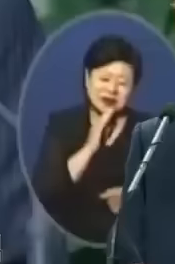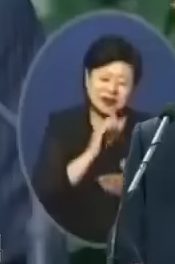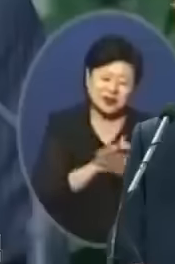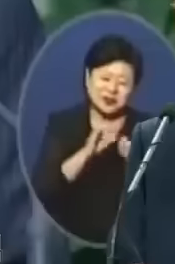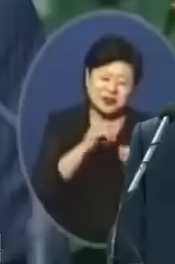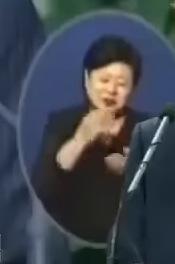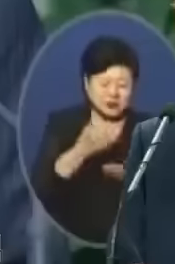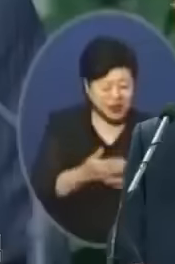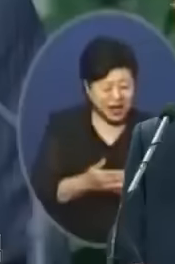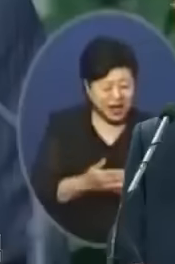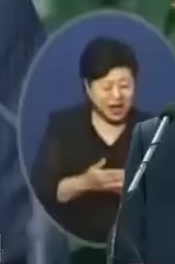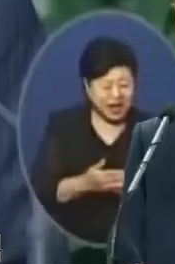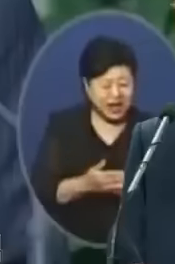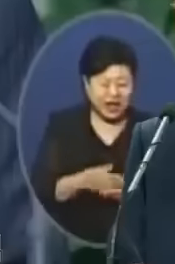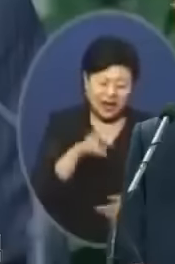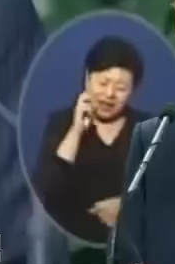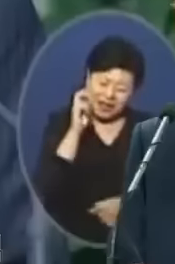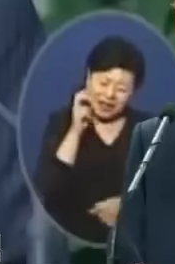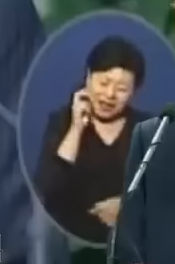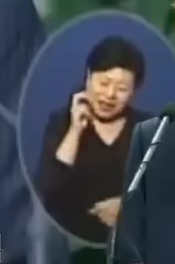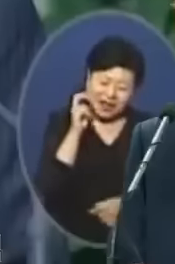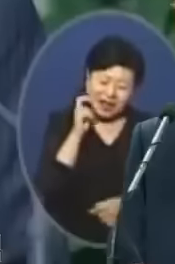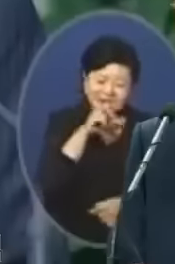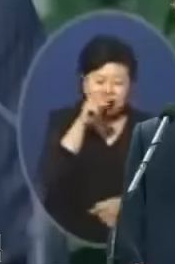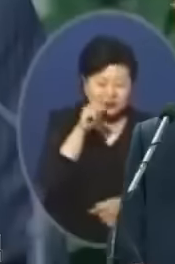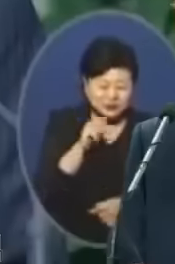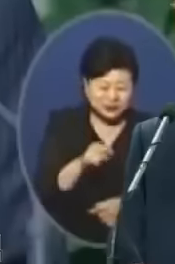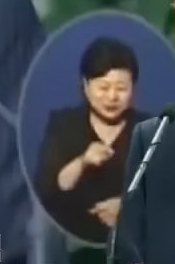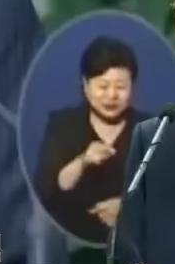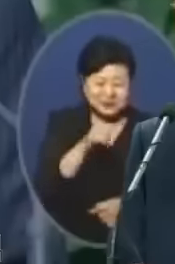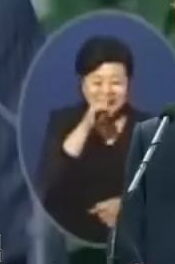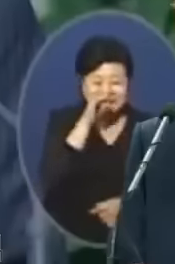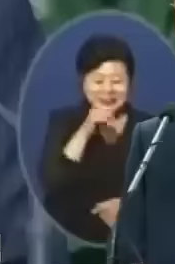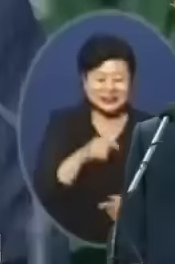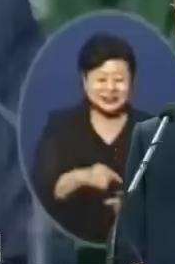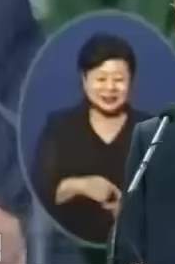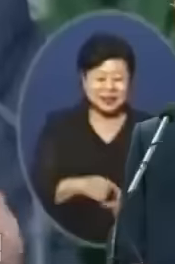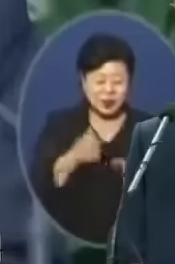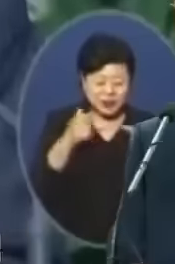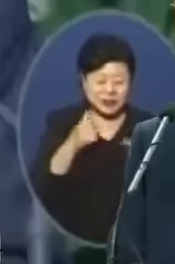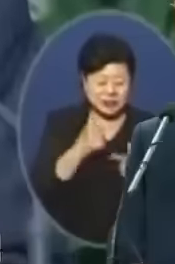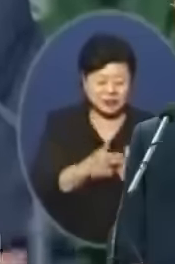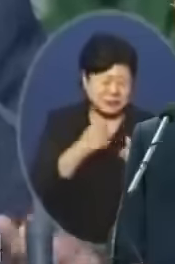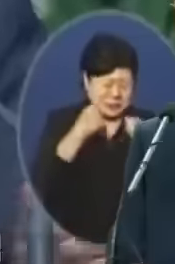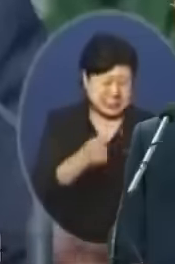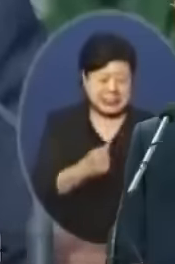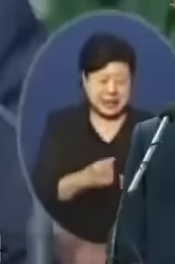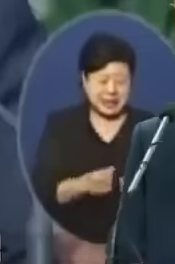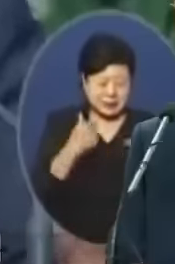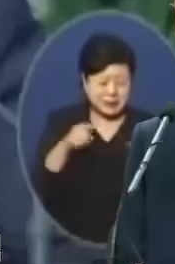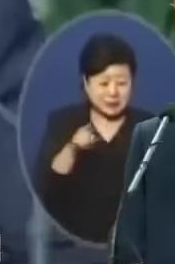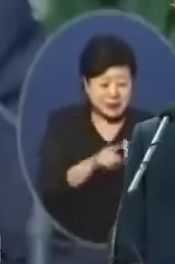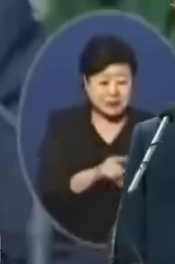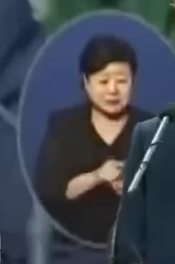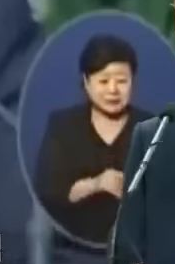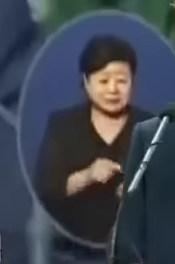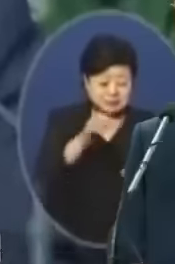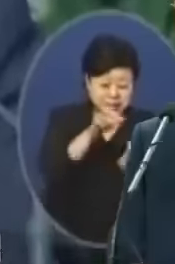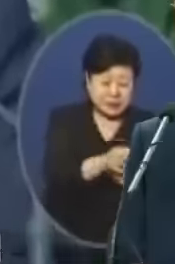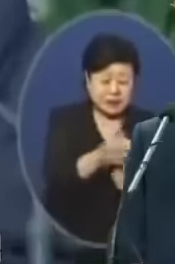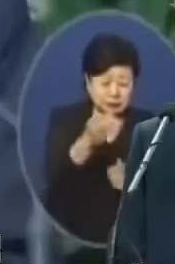주실는지 그럴뚱 말뚱하여라. 확실하게 예수님이 계신다,